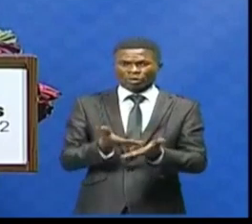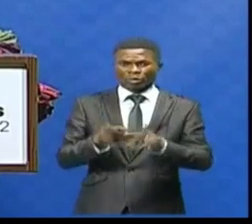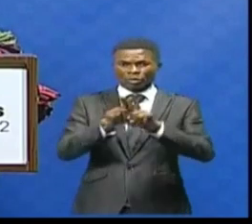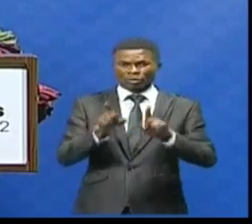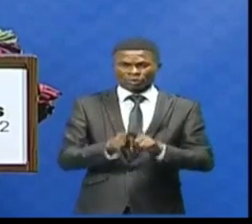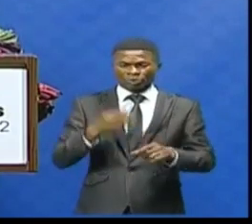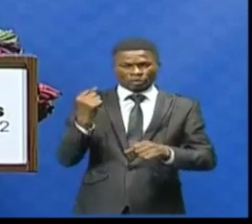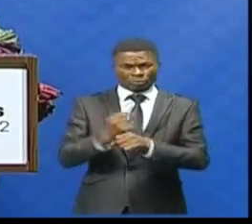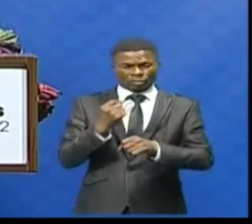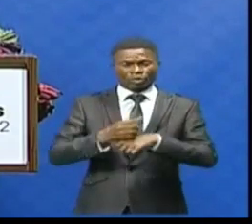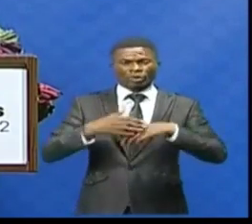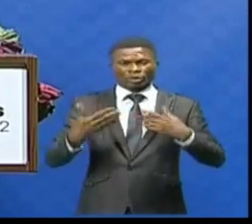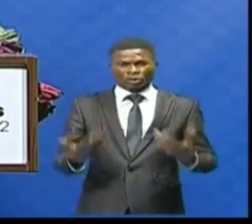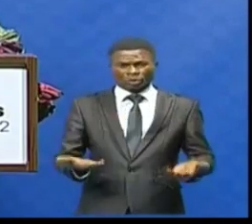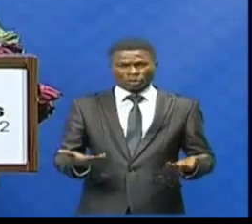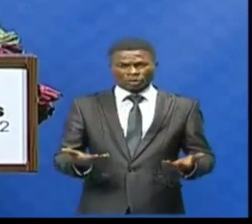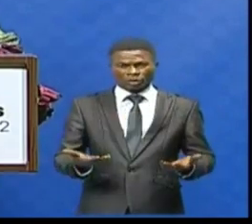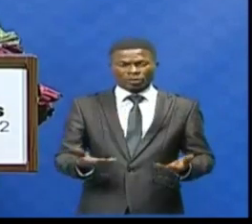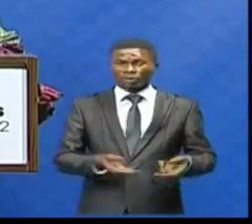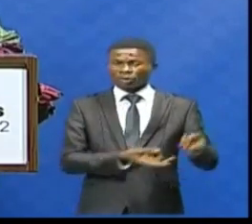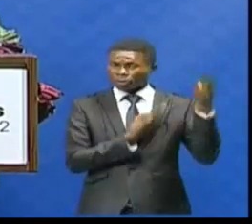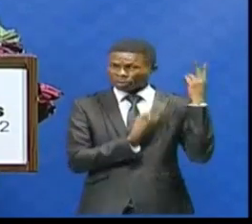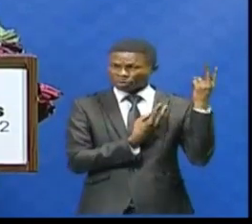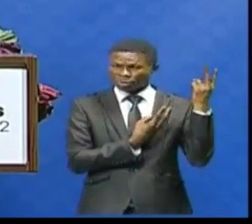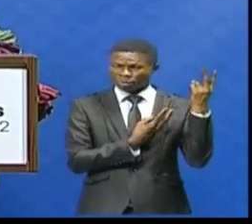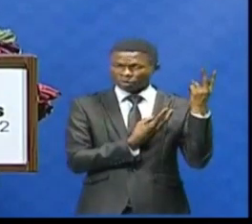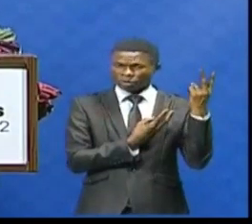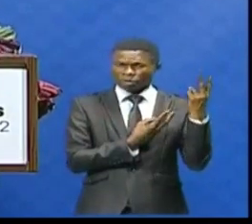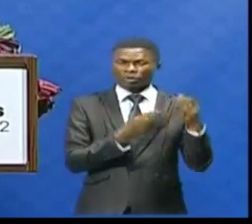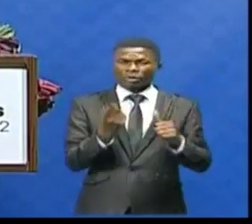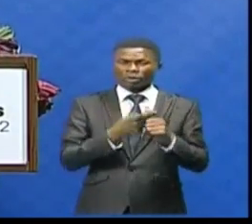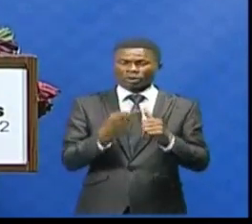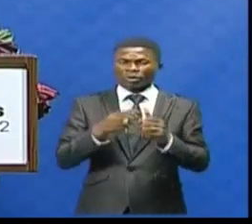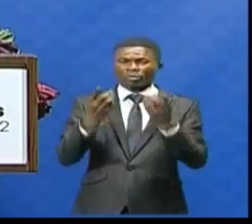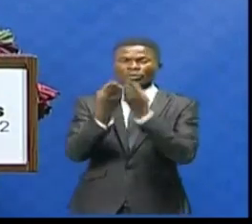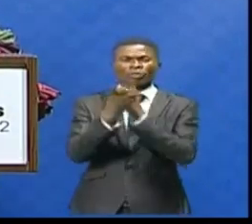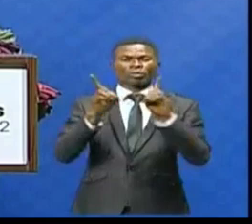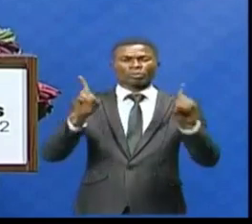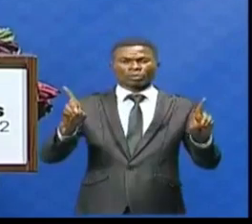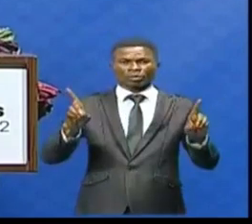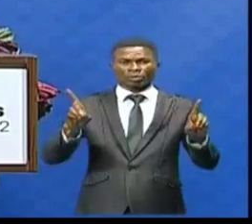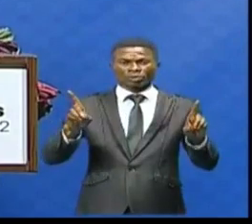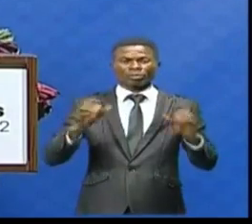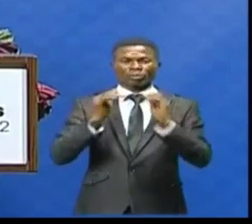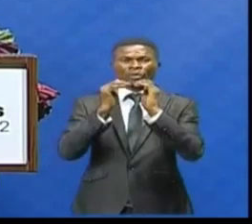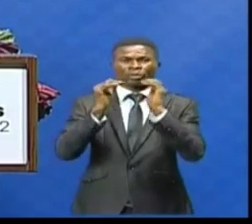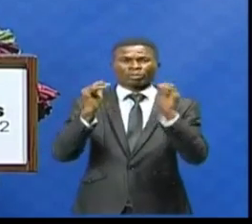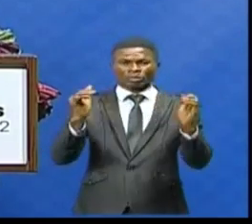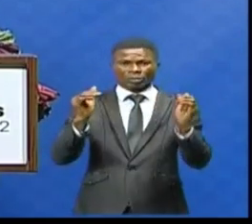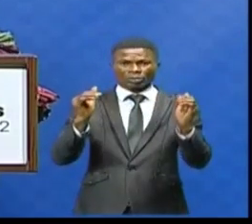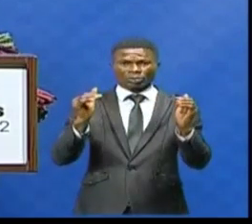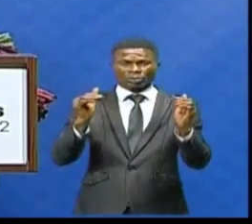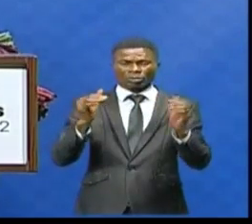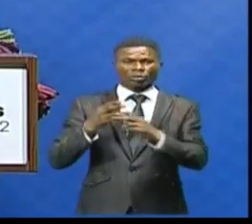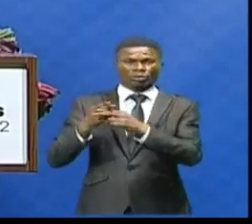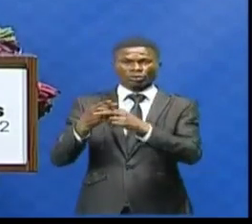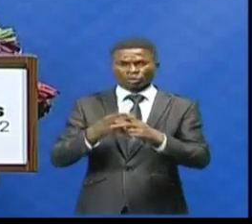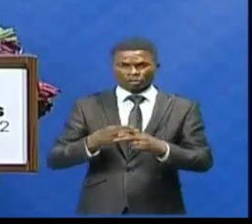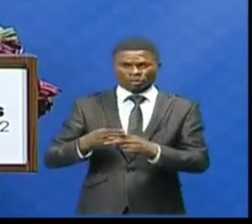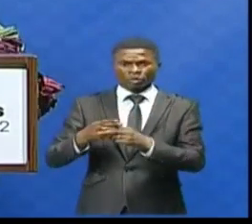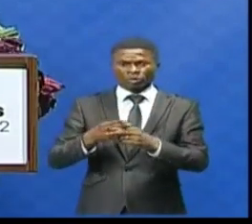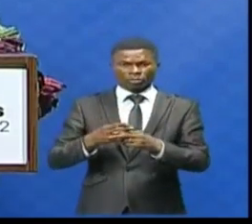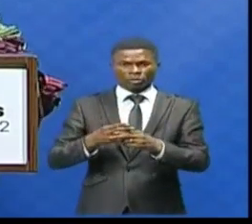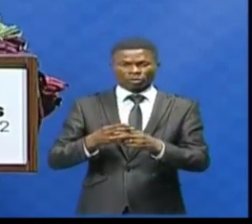de son fonctionnement ces valeurs sont celles de la démocratie de la paix de la sécurité